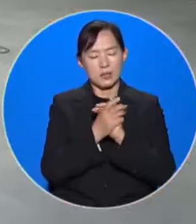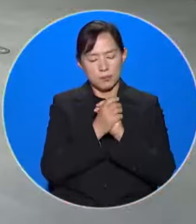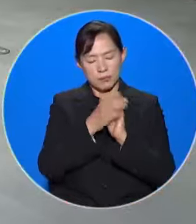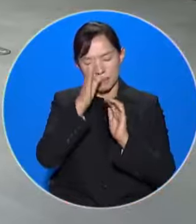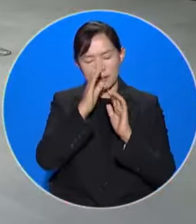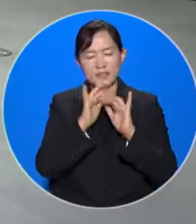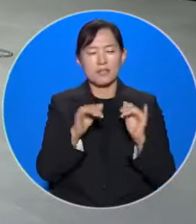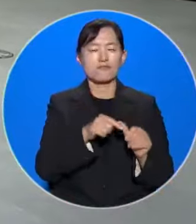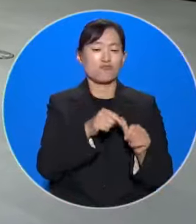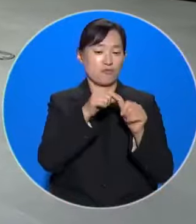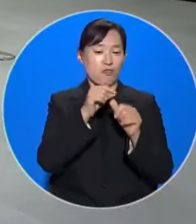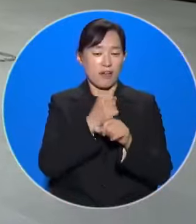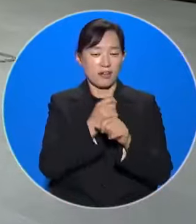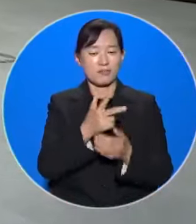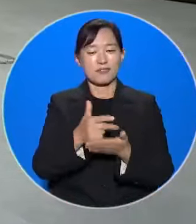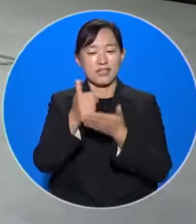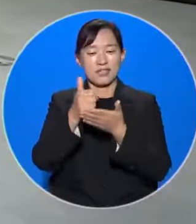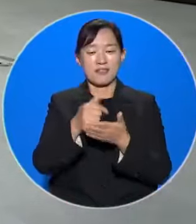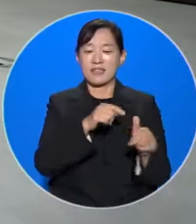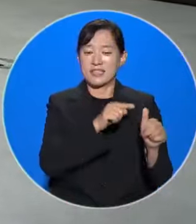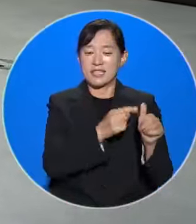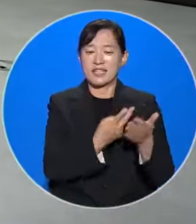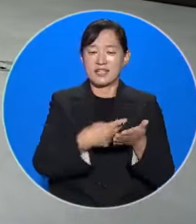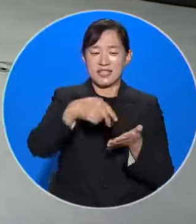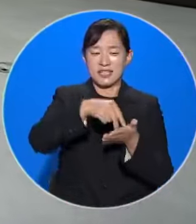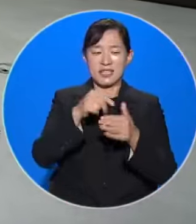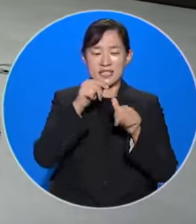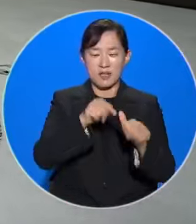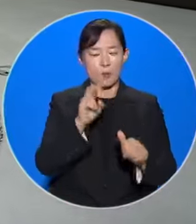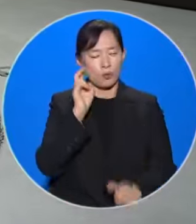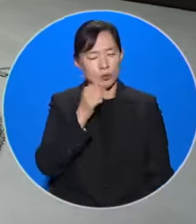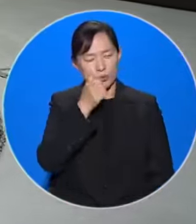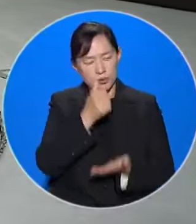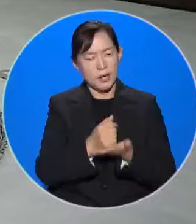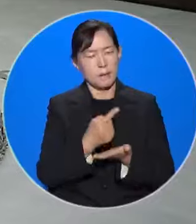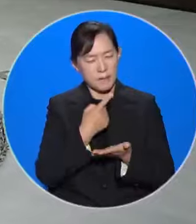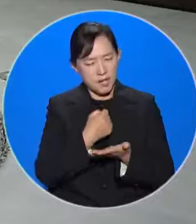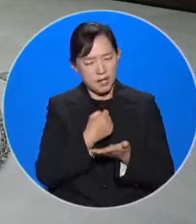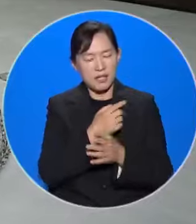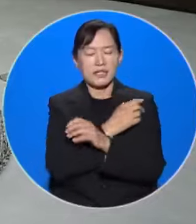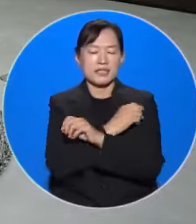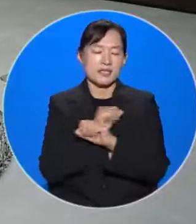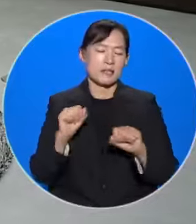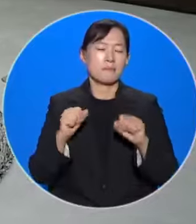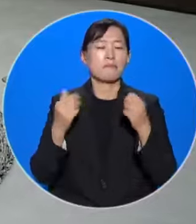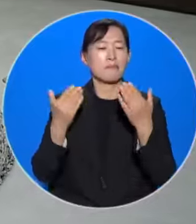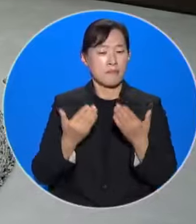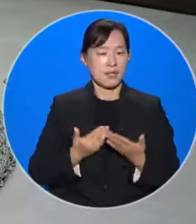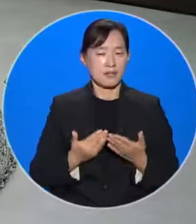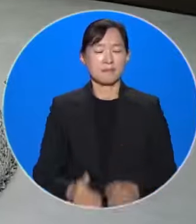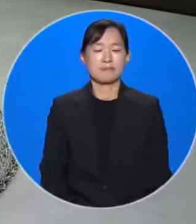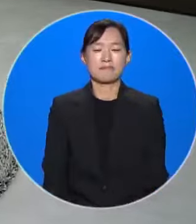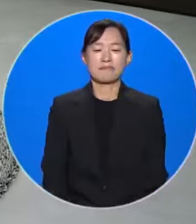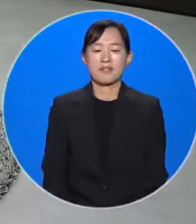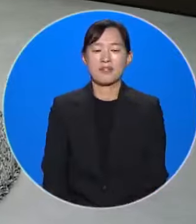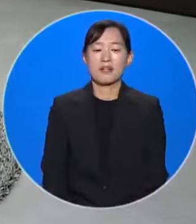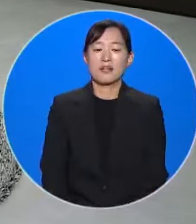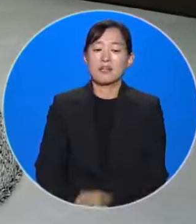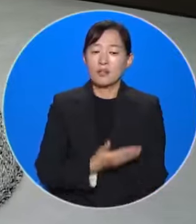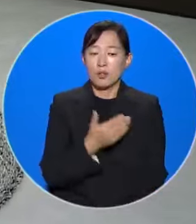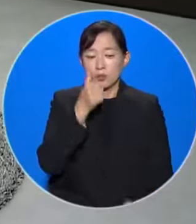자를 구원하리니 주께서 그를 일으키시리라. 혹시 죄를 범하였을지라도 사하심을 받으리라.